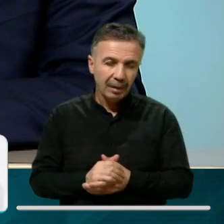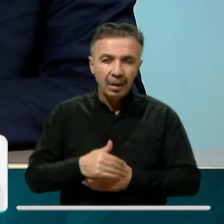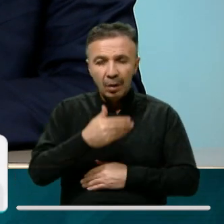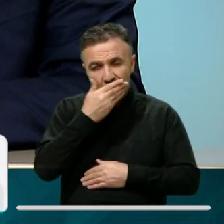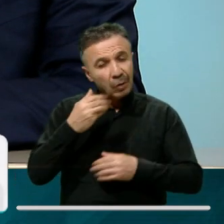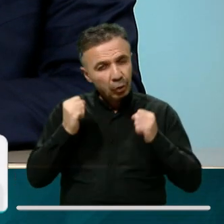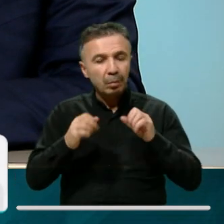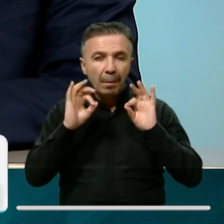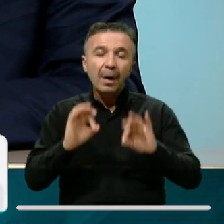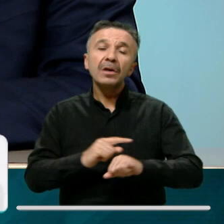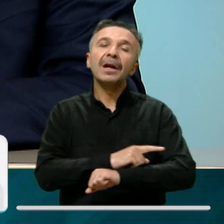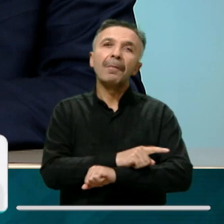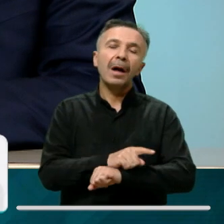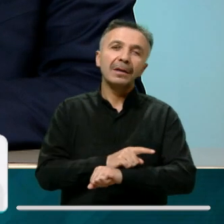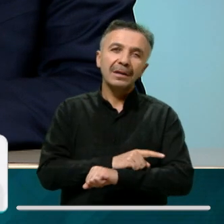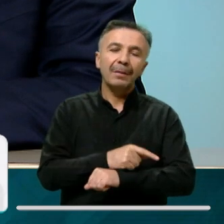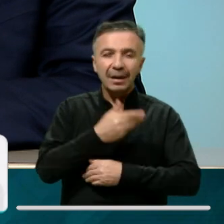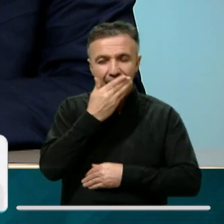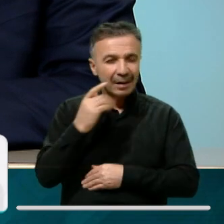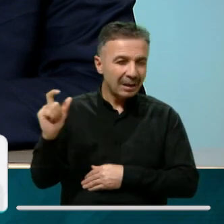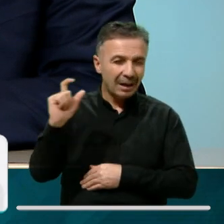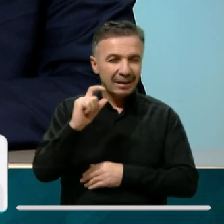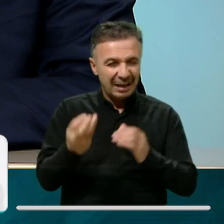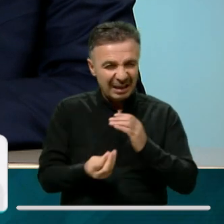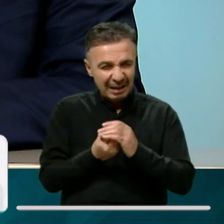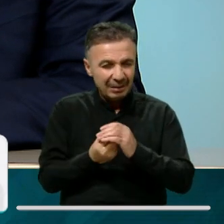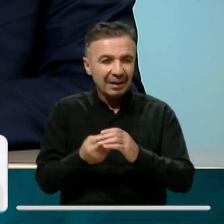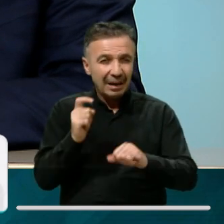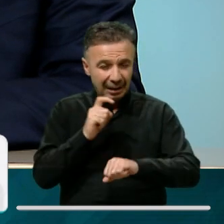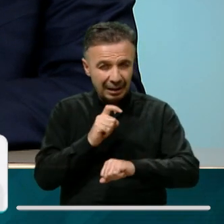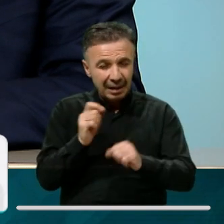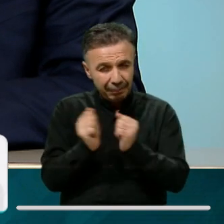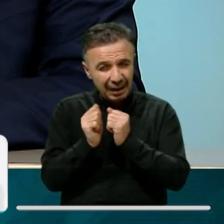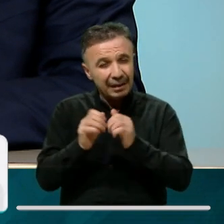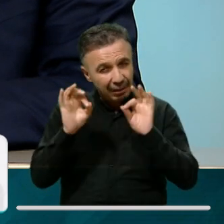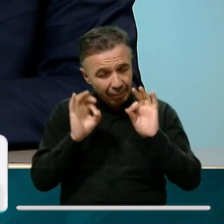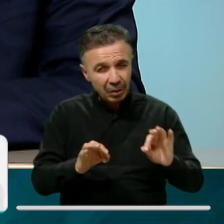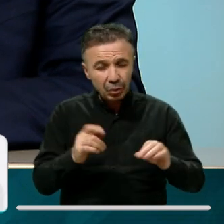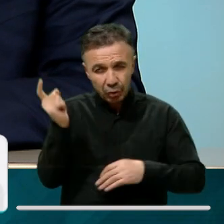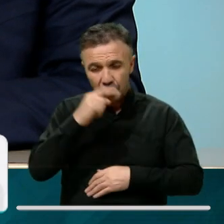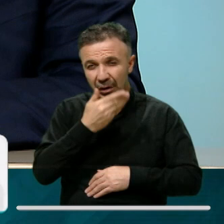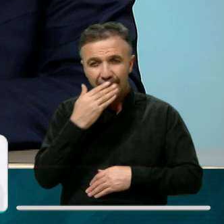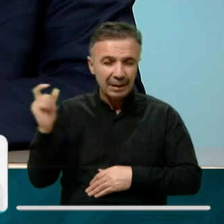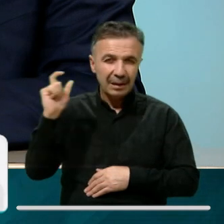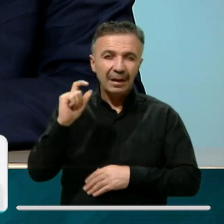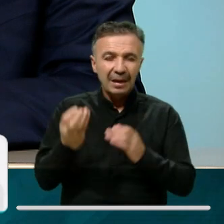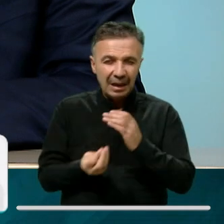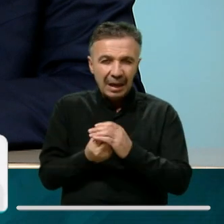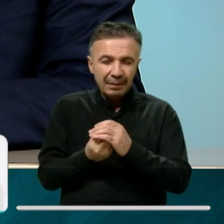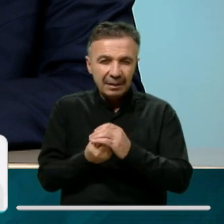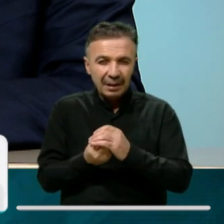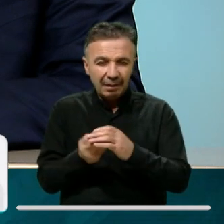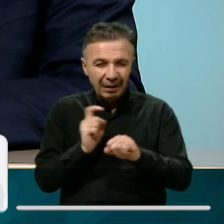Oruca başlama zamanı Ramazan'da imsakla birlikte oluyor. Çünkü Ramazan'da imsakla birlikte